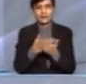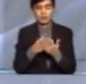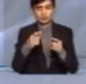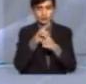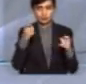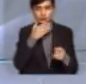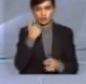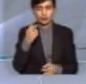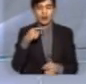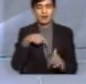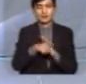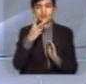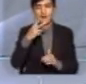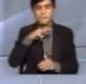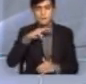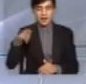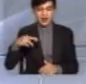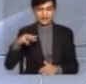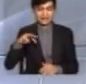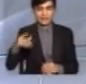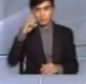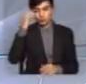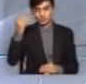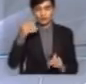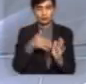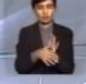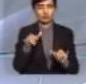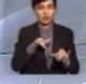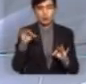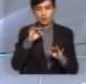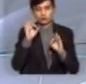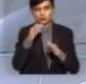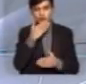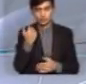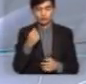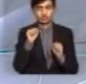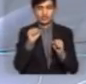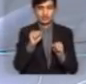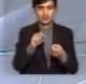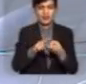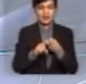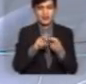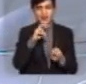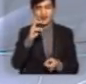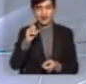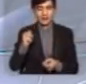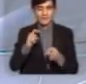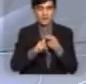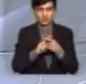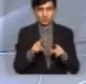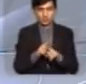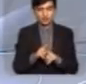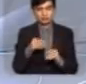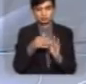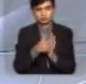потратят 2 миллиарда тенге из бюджета выделены на защиту от коронавируса по словам министра полную информацию по расходам